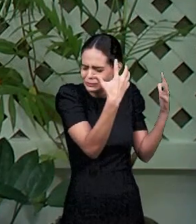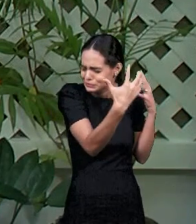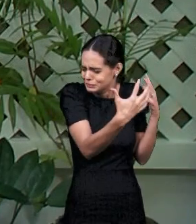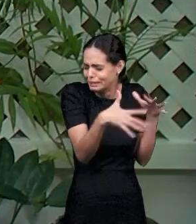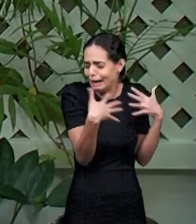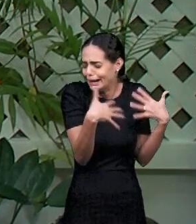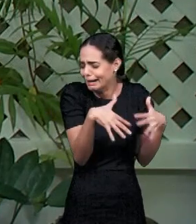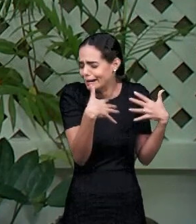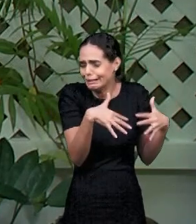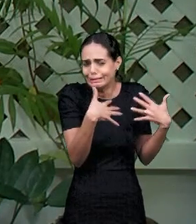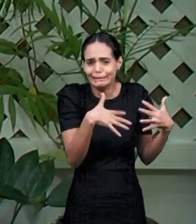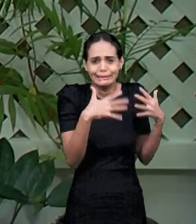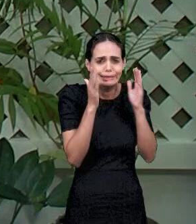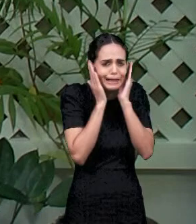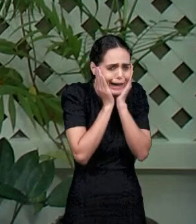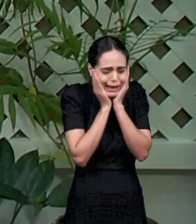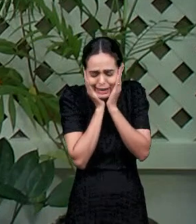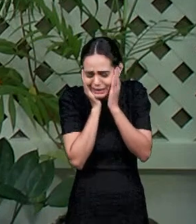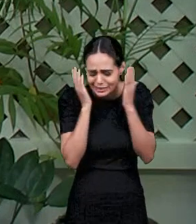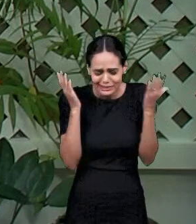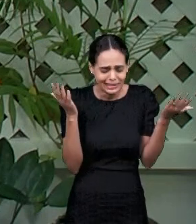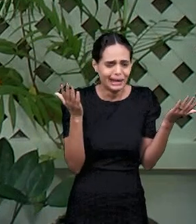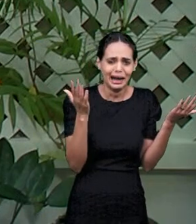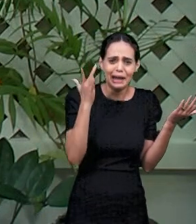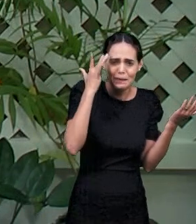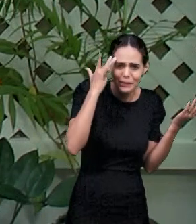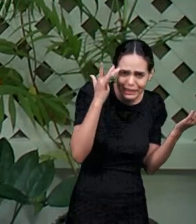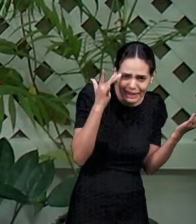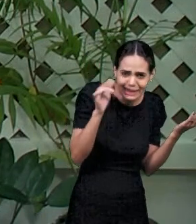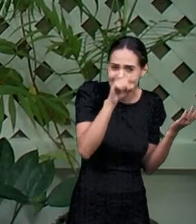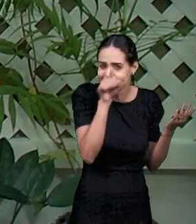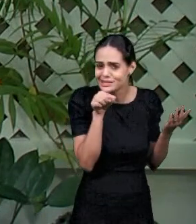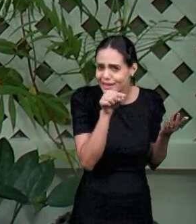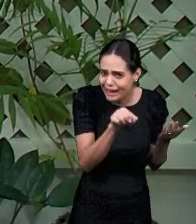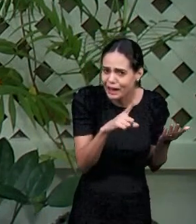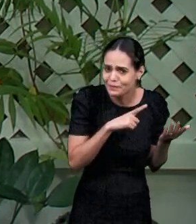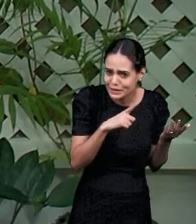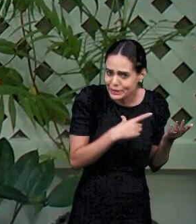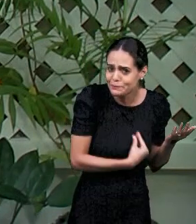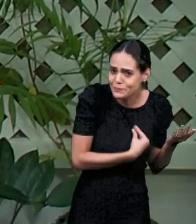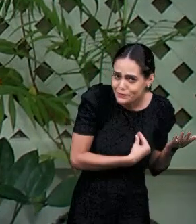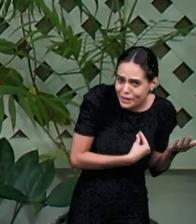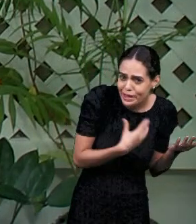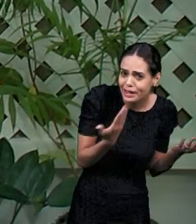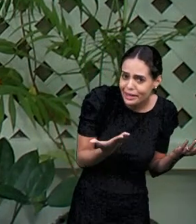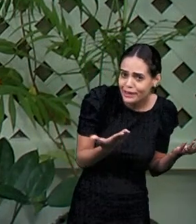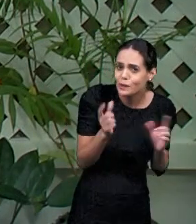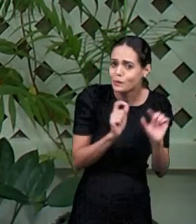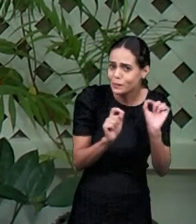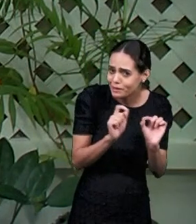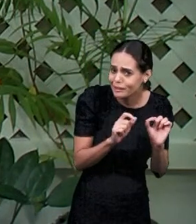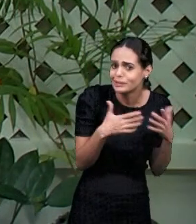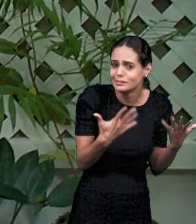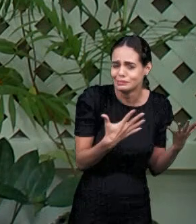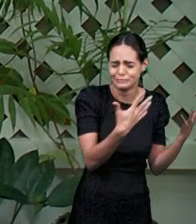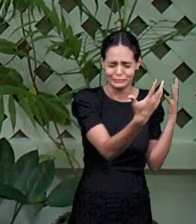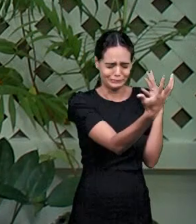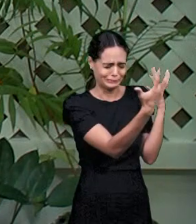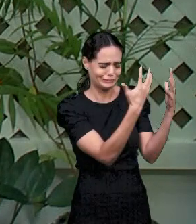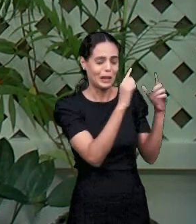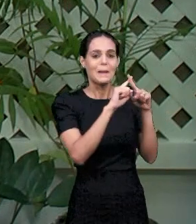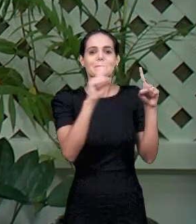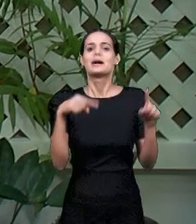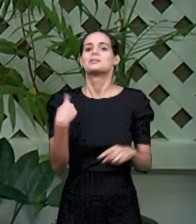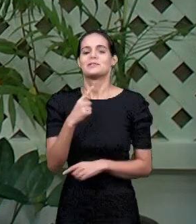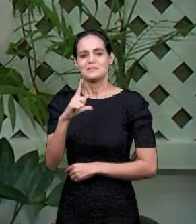est désespéré. Demain, personne ne sait s'il y aura demain. Mais nous confions dans le Seigneur. Nous avons une expérience.